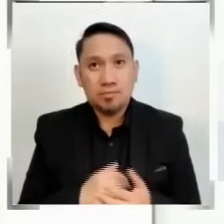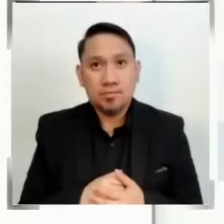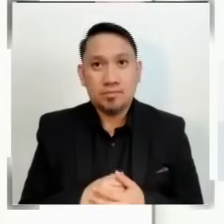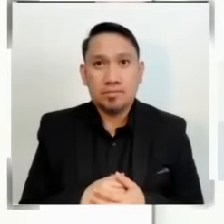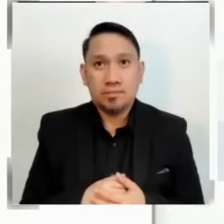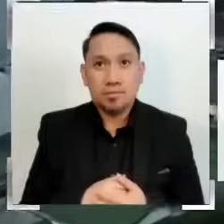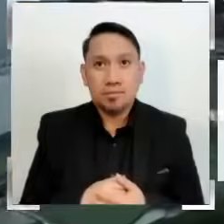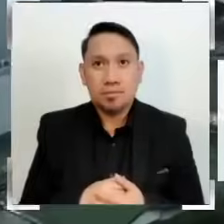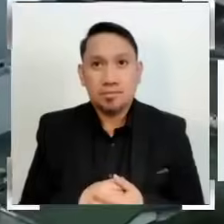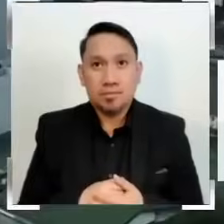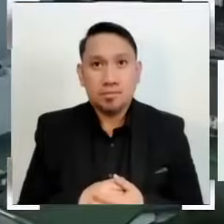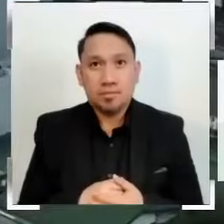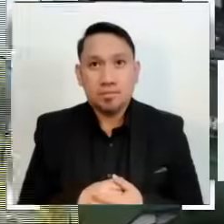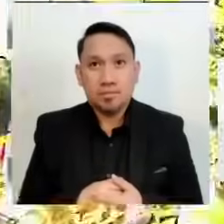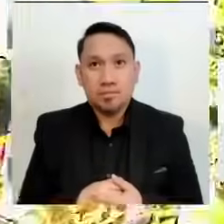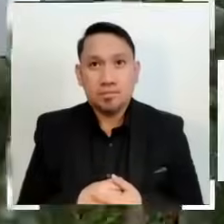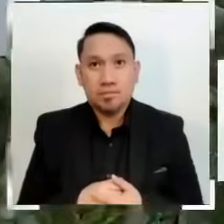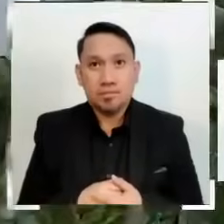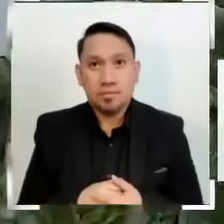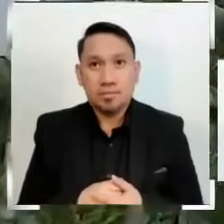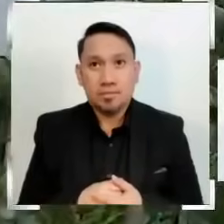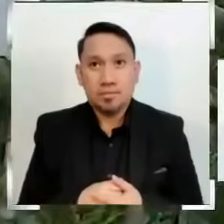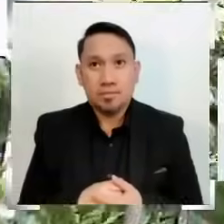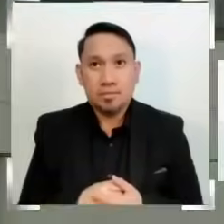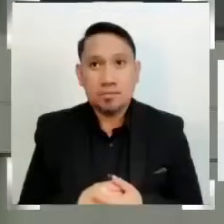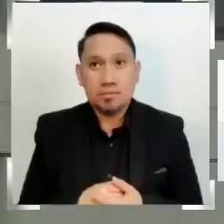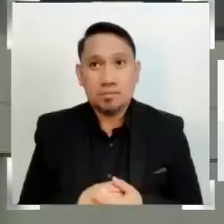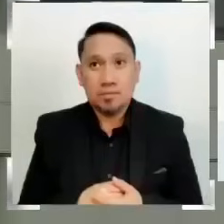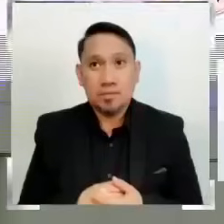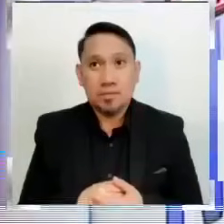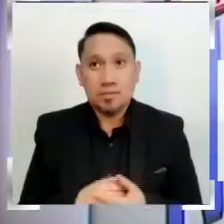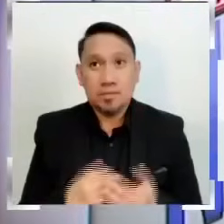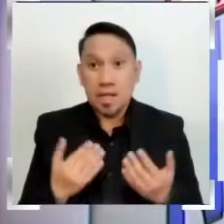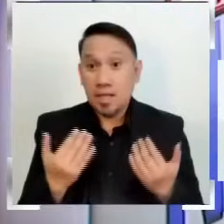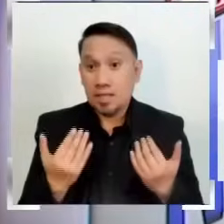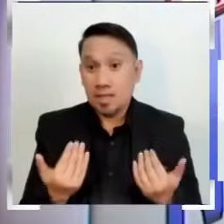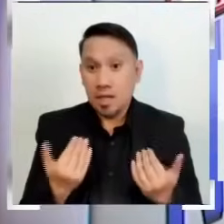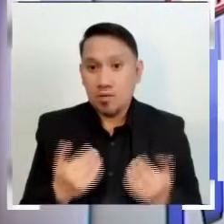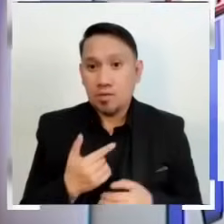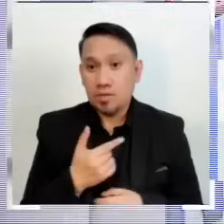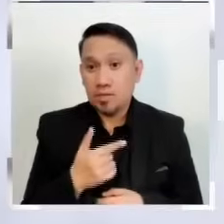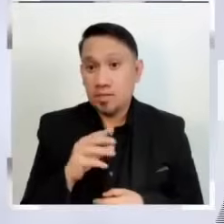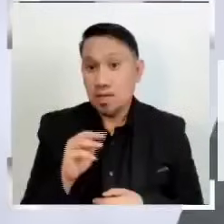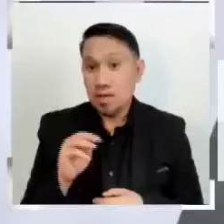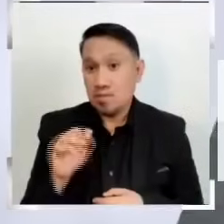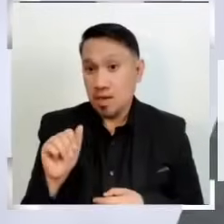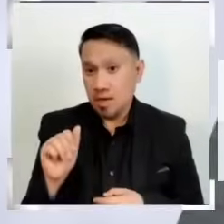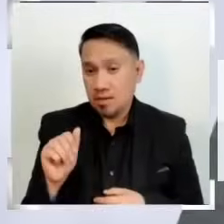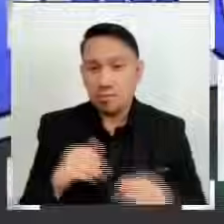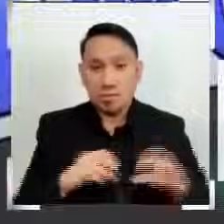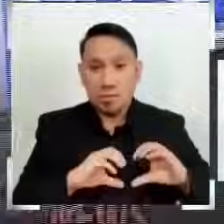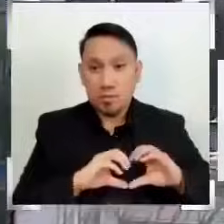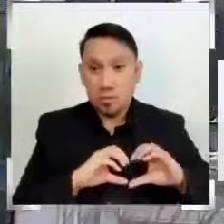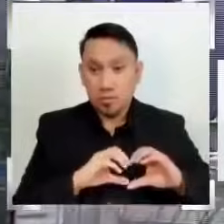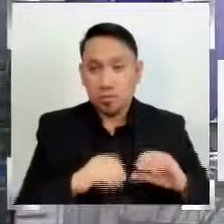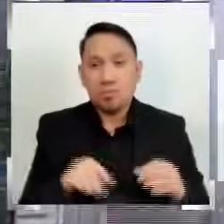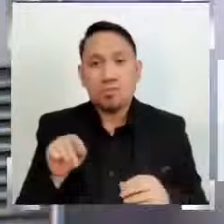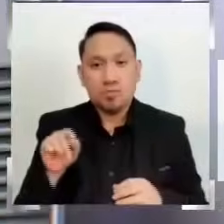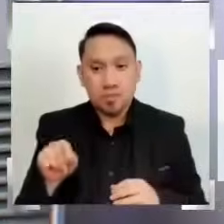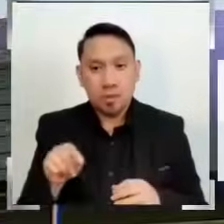buhay. At ngayon, ang GMA ang kinikilalang nangunguna, pinakamalaki,